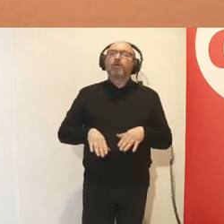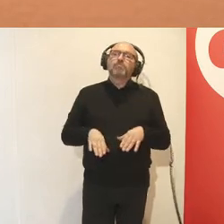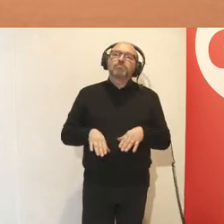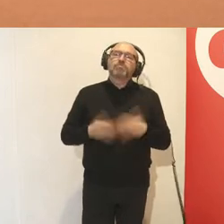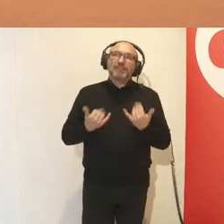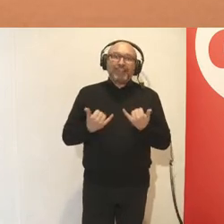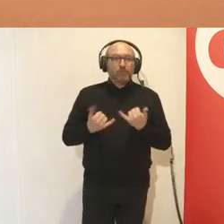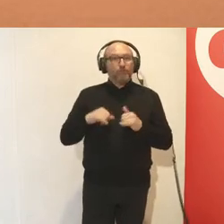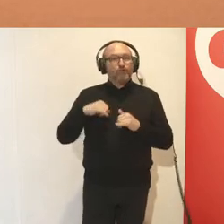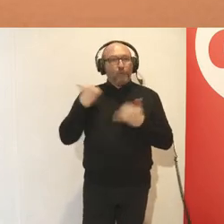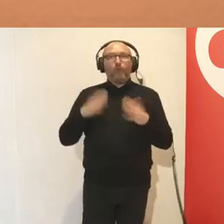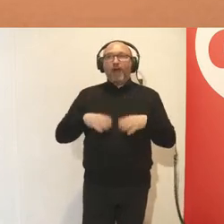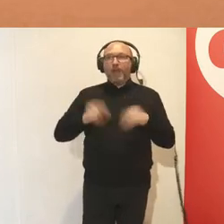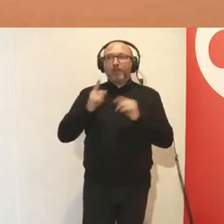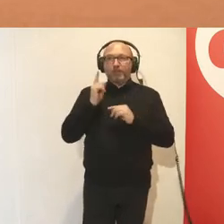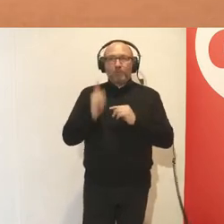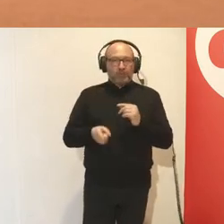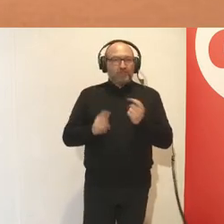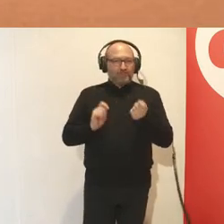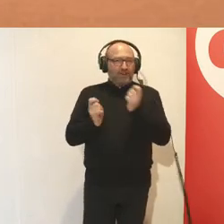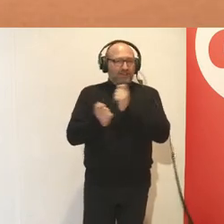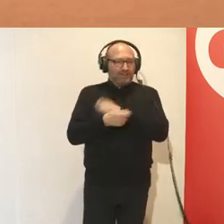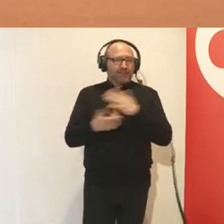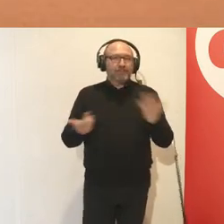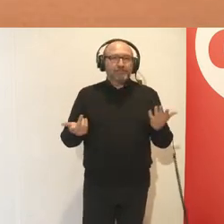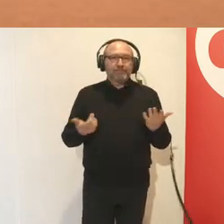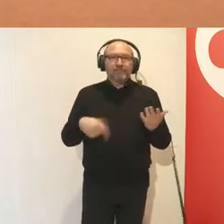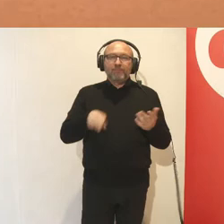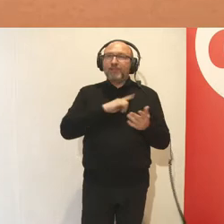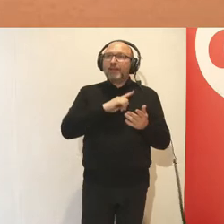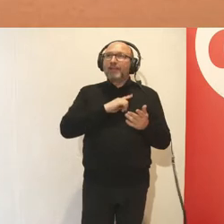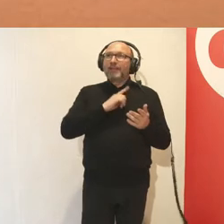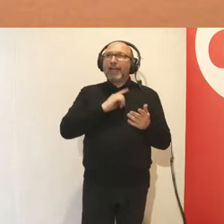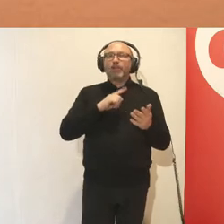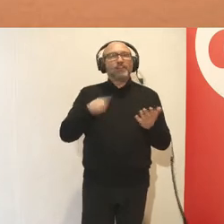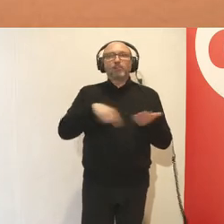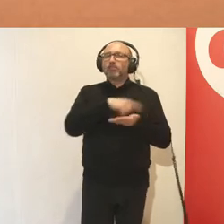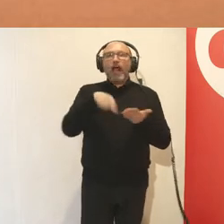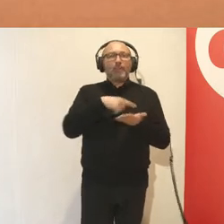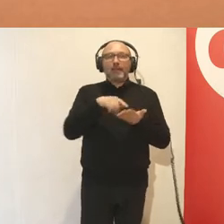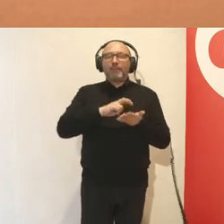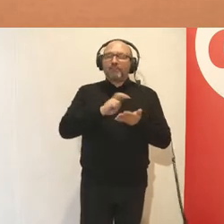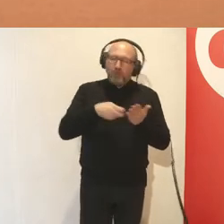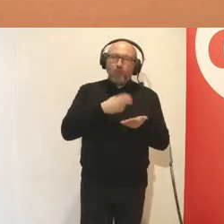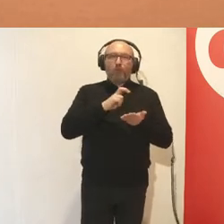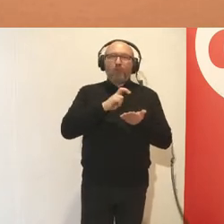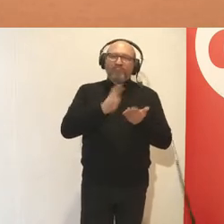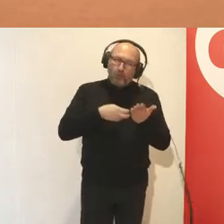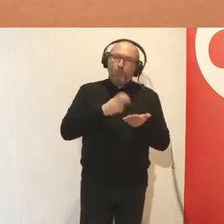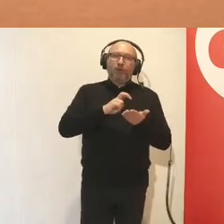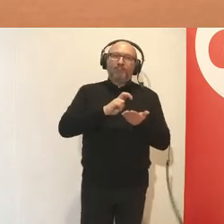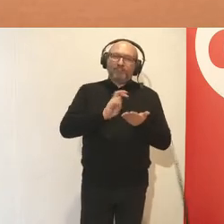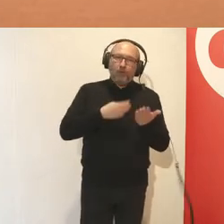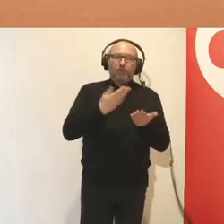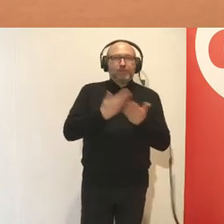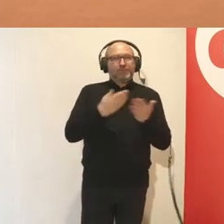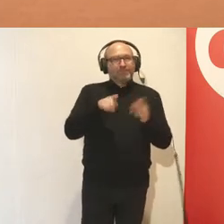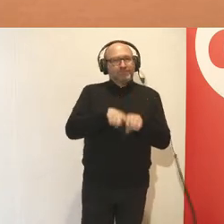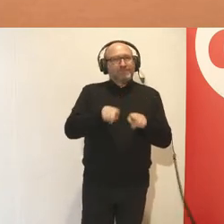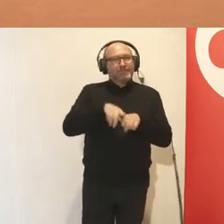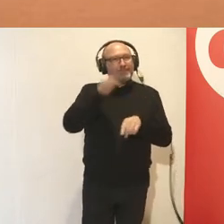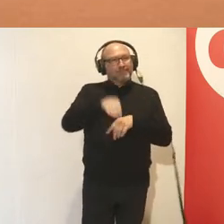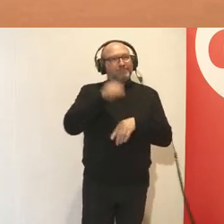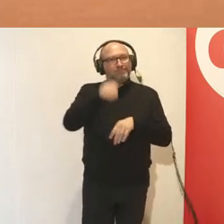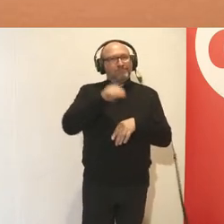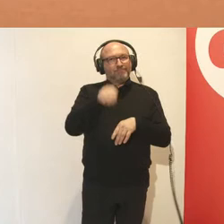gefühl ich bin ja so ein bisschen wie so eine gesprungene also einerseits weil ich nehme